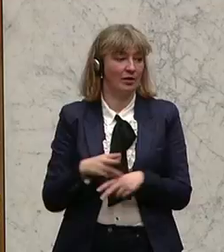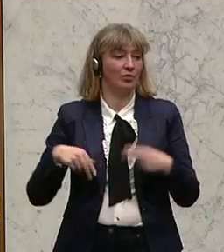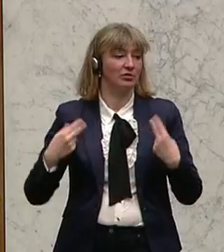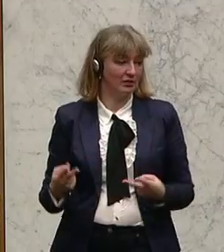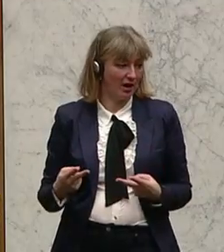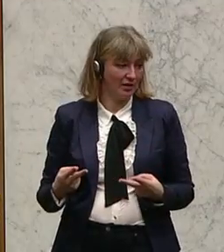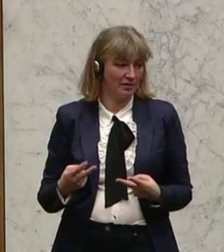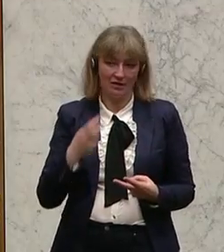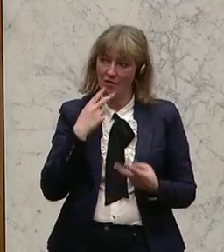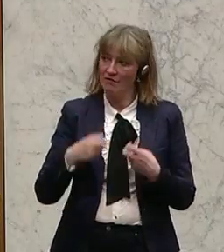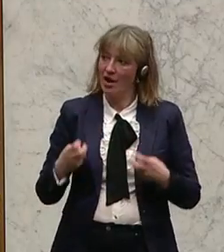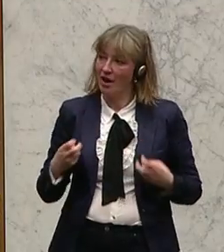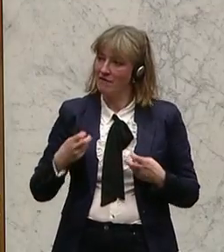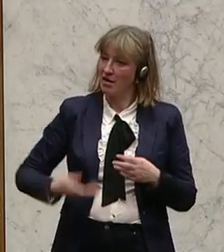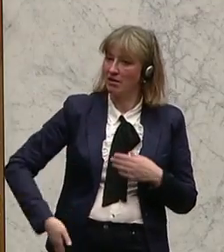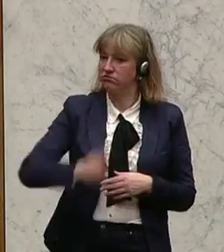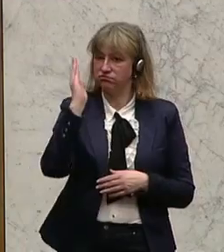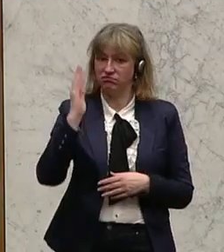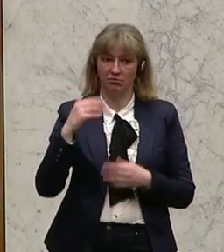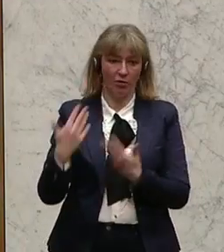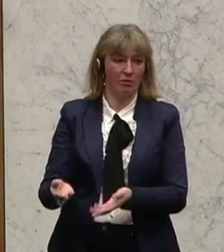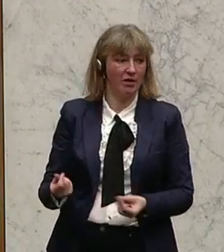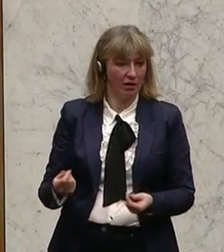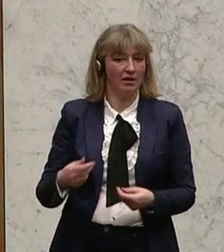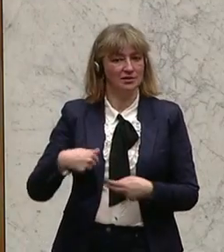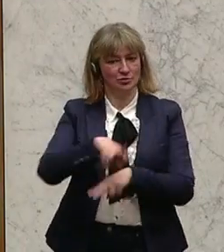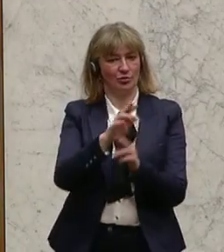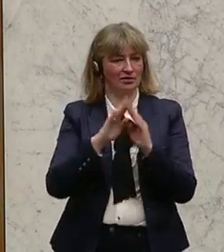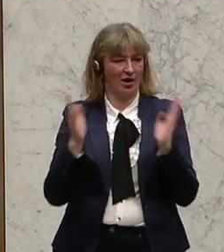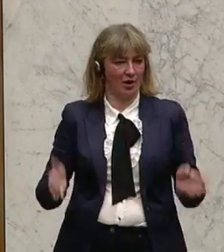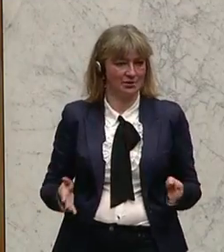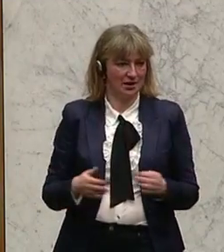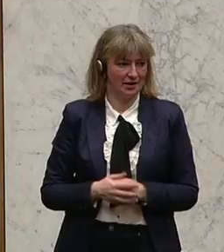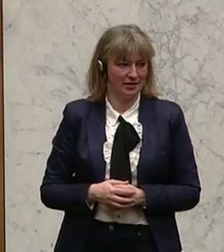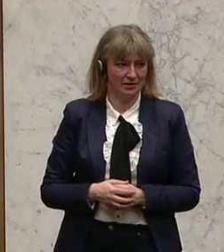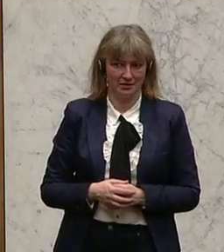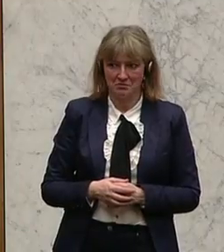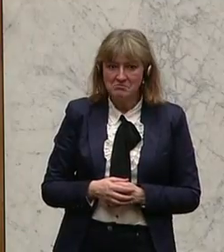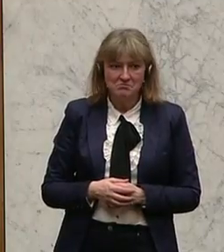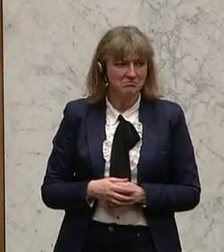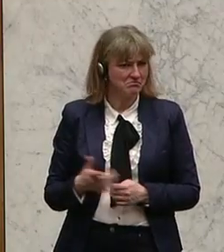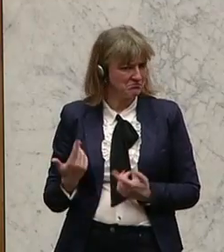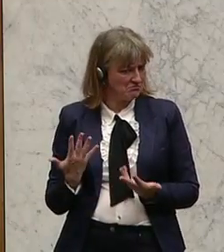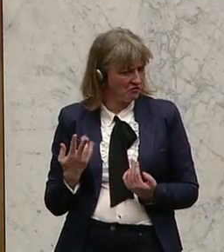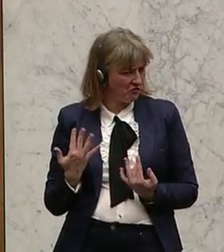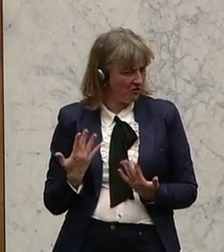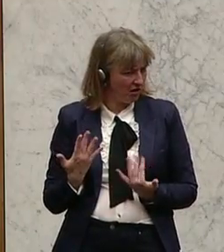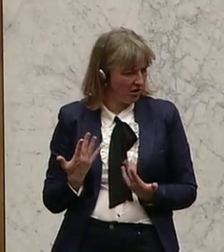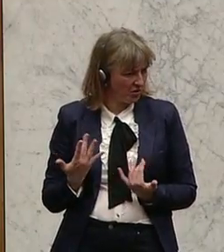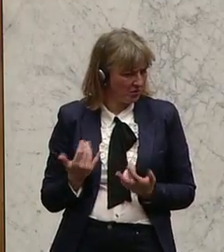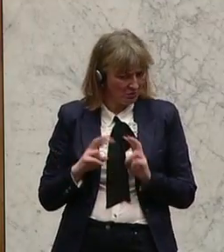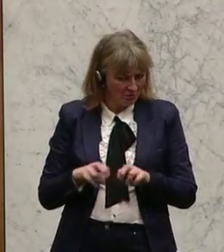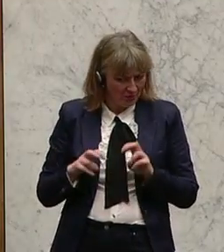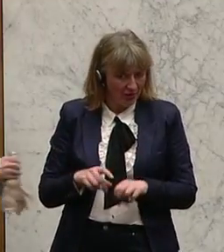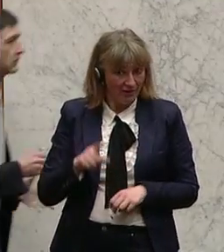dann wollen sie freiwillig ausreisen, bekommen Geld und fahren wieder nach Hause. Und sie konnte sich das gar nicht erklären, bis sie dann nachgeforscht